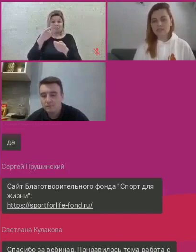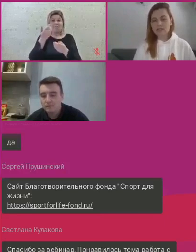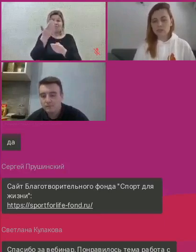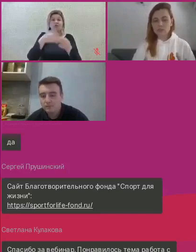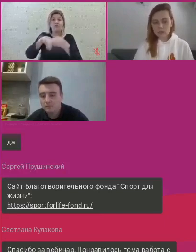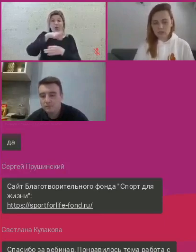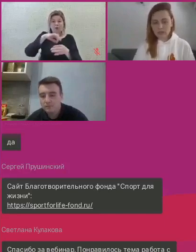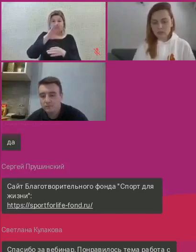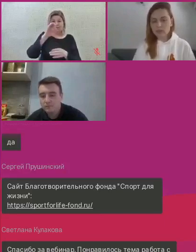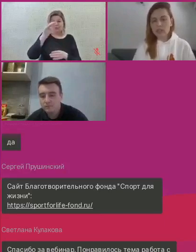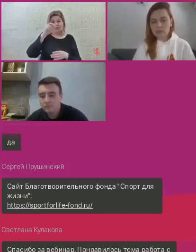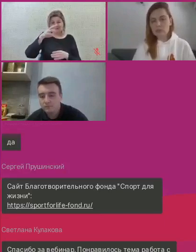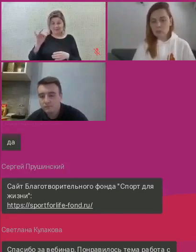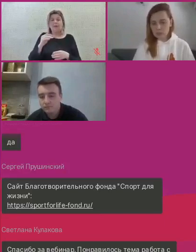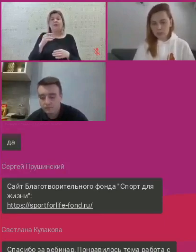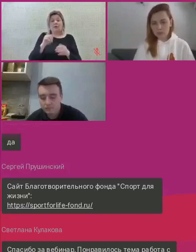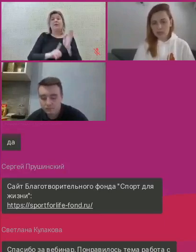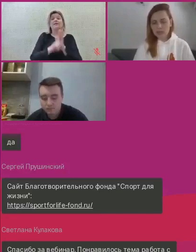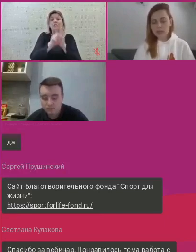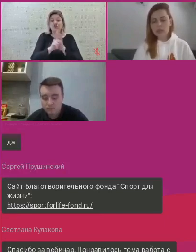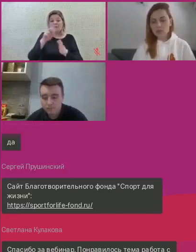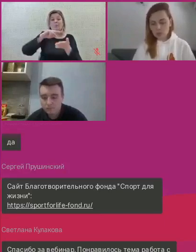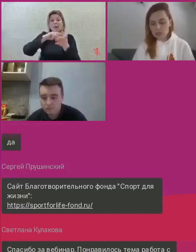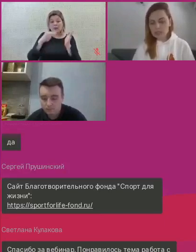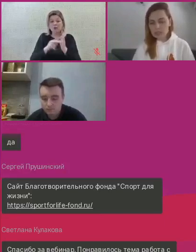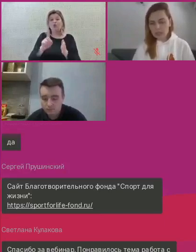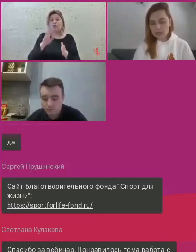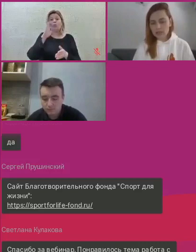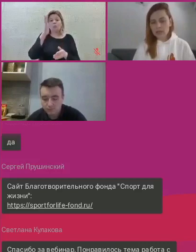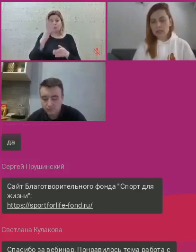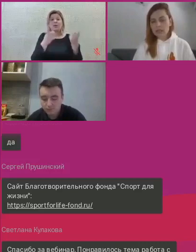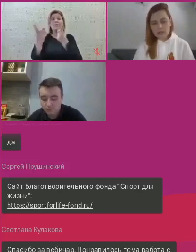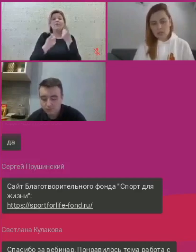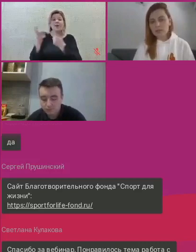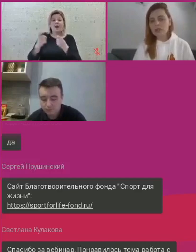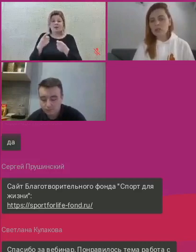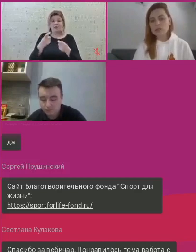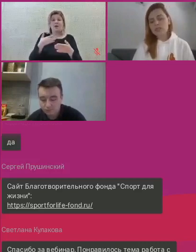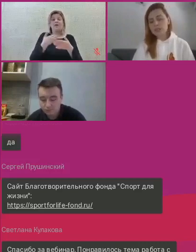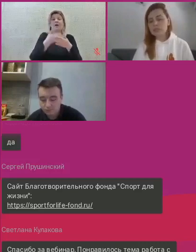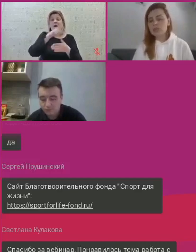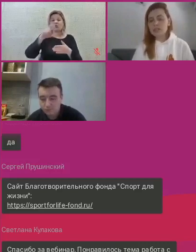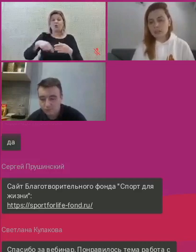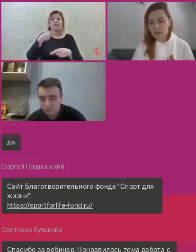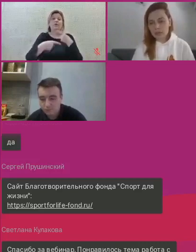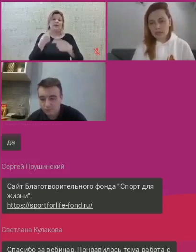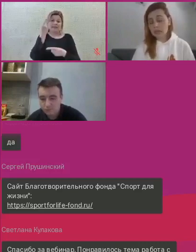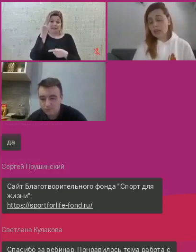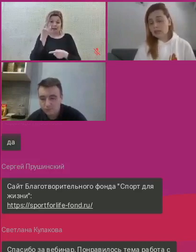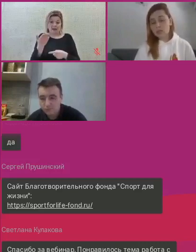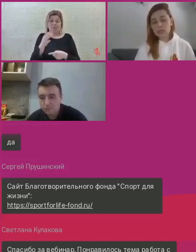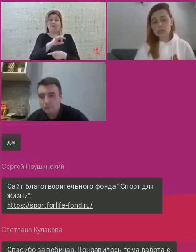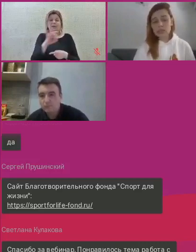будете привлекать волонтеров вот таким способом, да, то есть через Инстаграм. И свои собственные ресурсы, есть ли у вас время